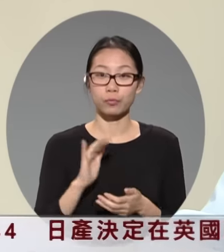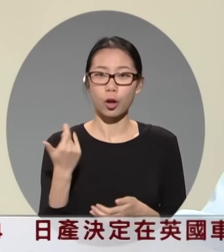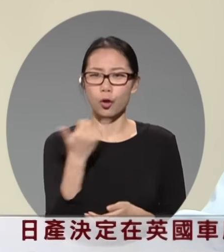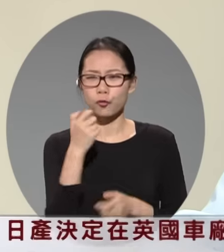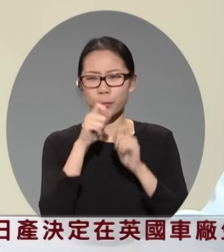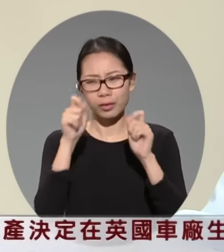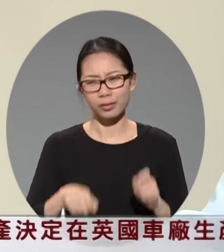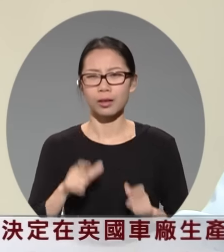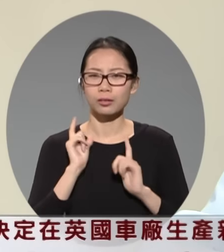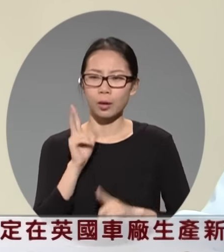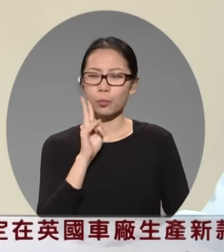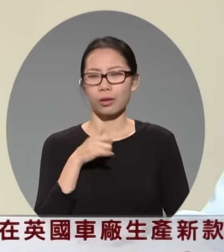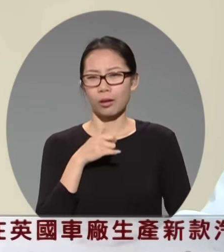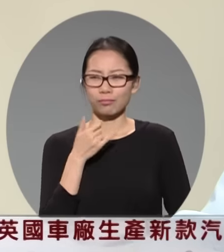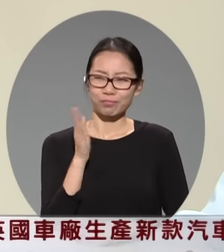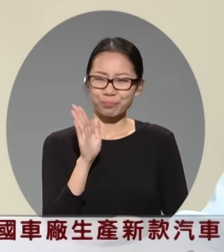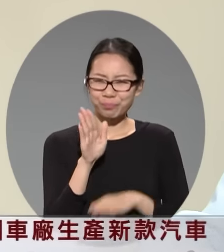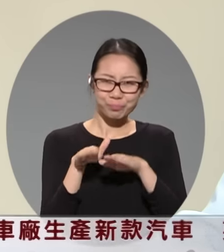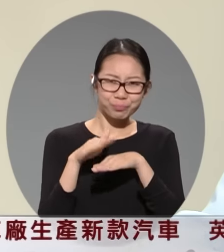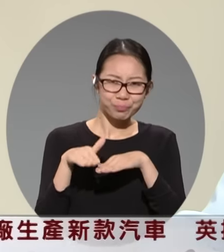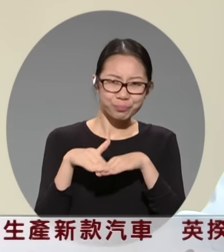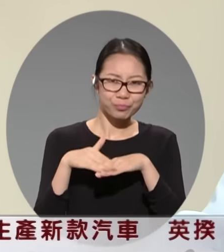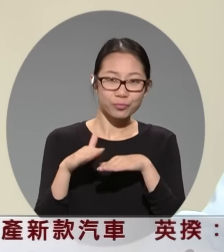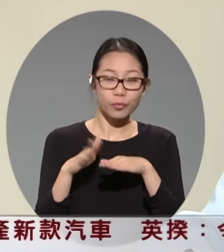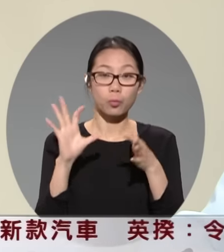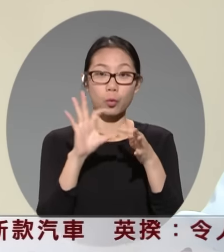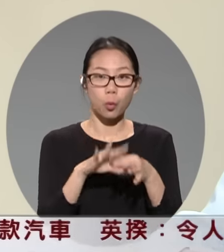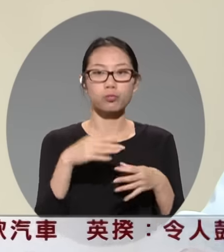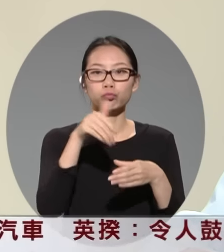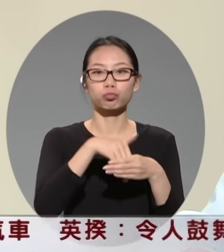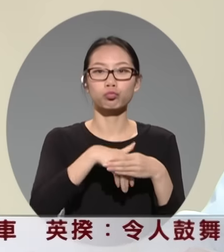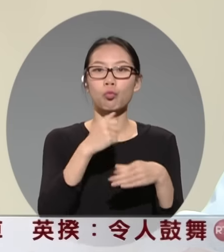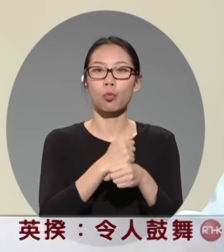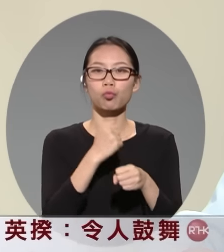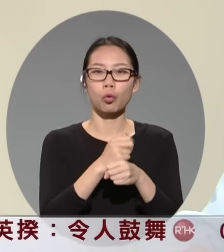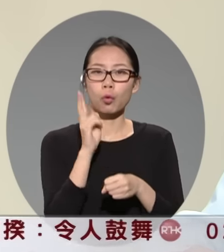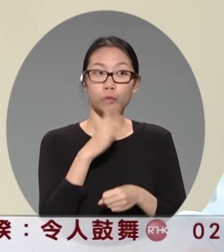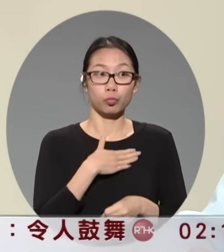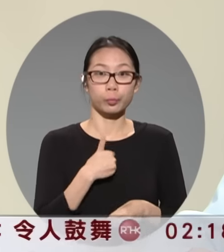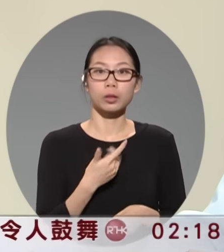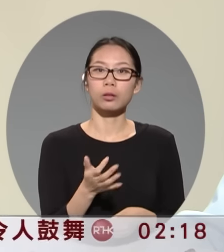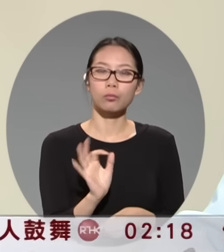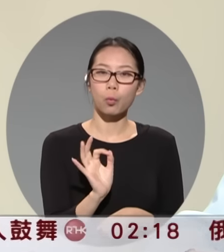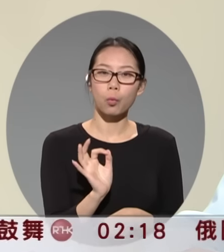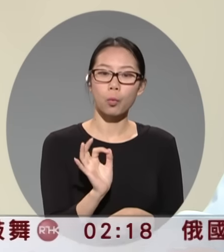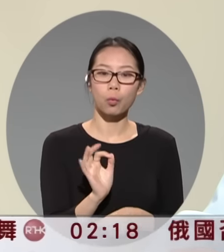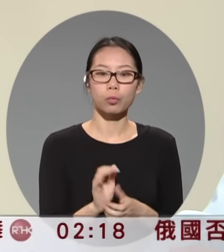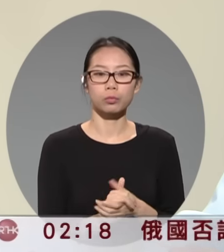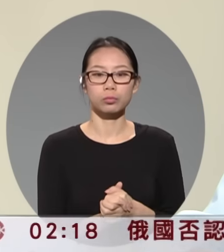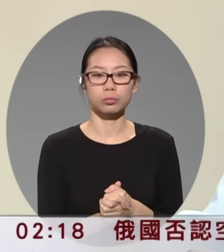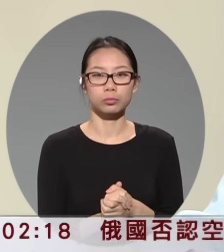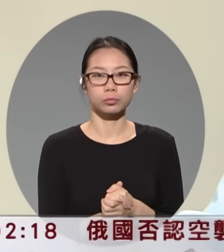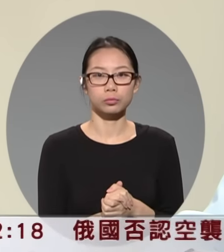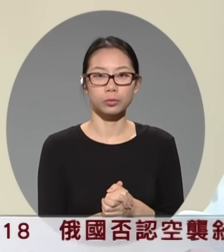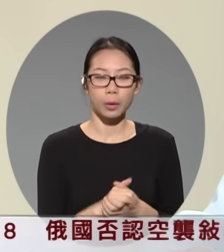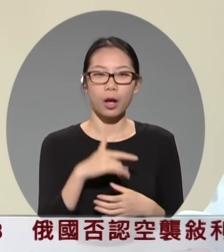又答得有點模棱兩可，尤其是關於競選工作，好像沒什麼準備，就沒什麼準備，沒什麼準備這樣。不